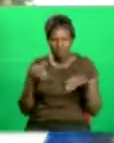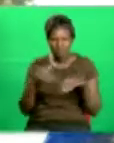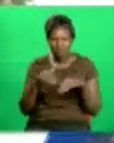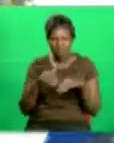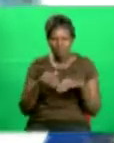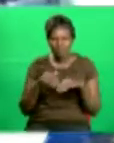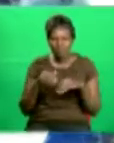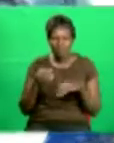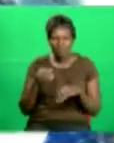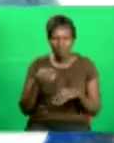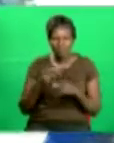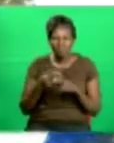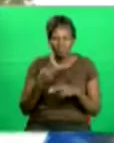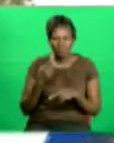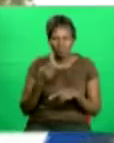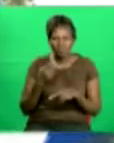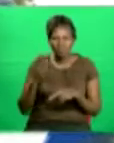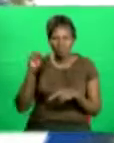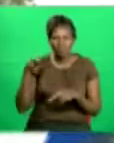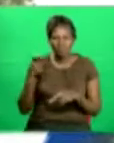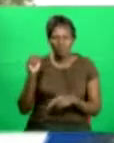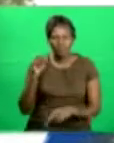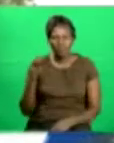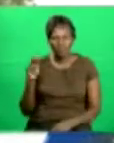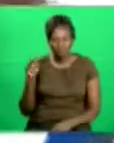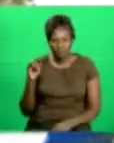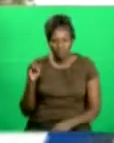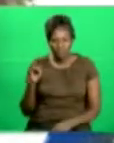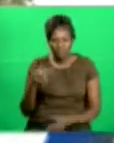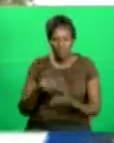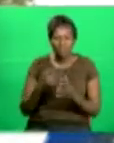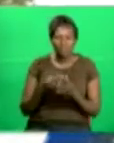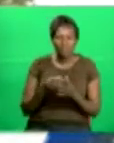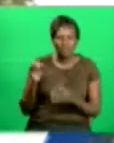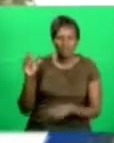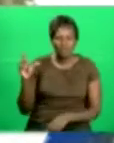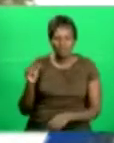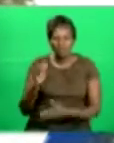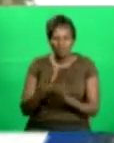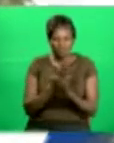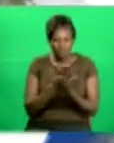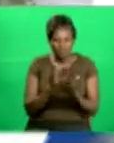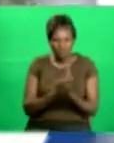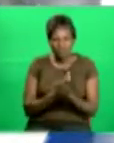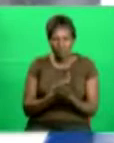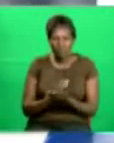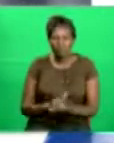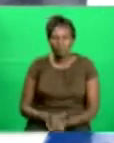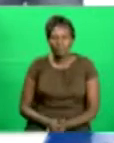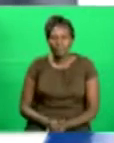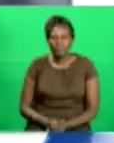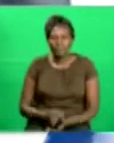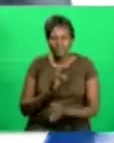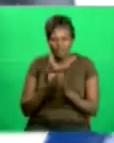anaitwa Musini, anaitwa nani? Musuni, alafu Ole Ntutu wagawanye apite hapo.